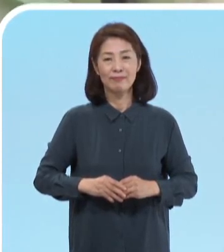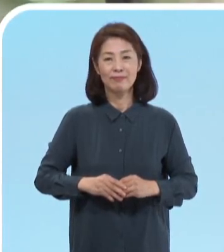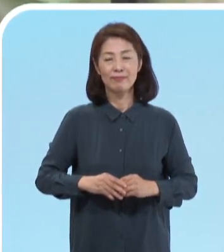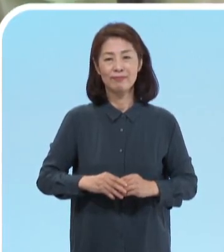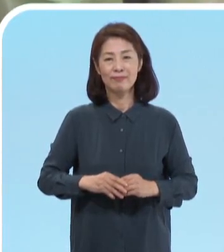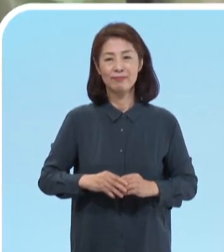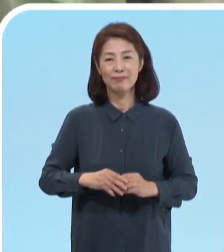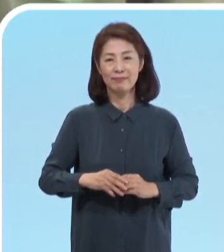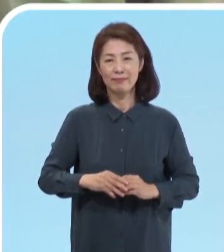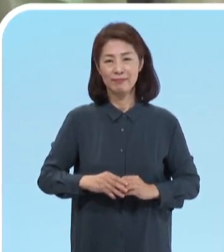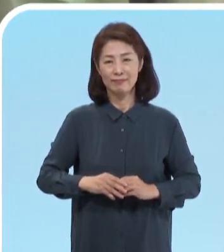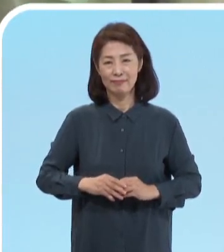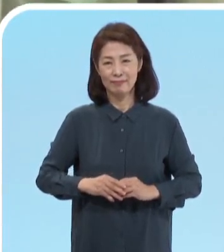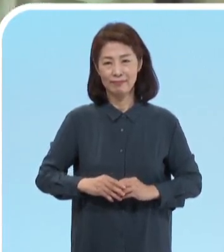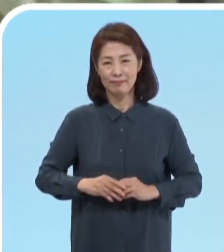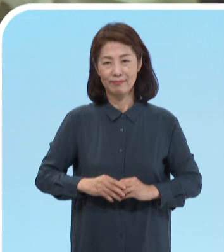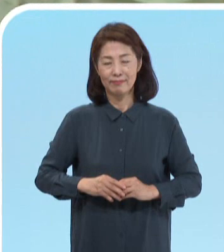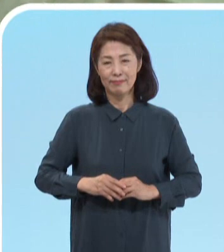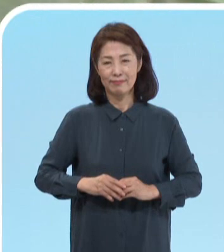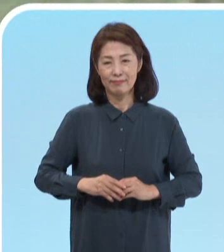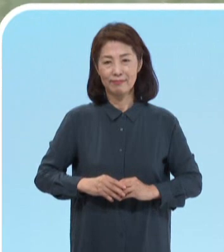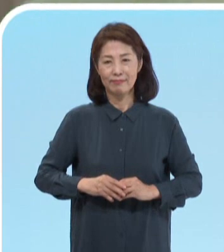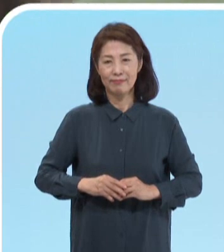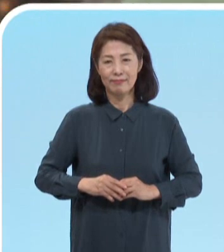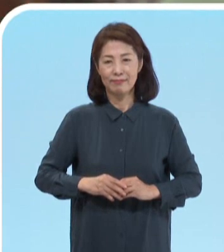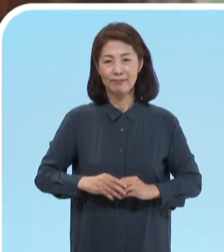さてさて、そのお味は？